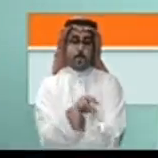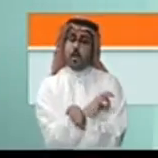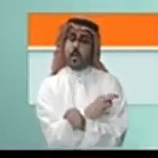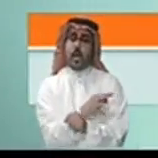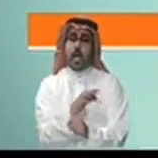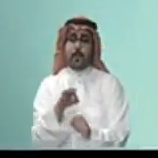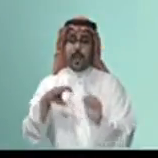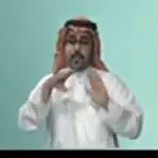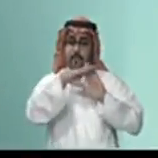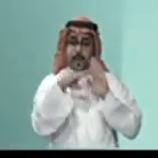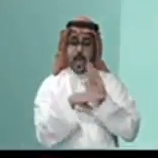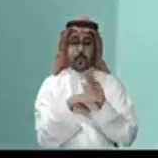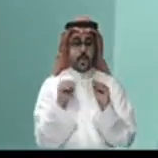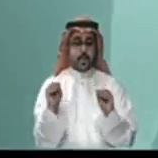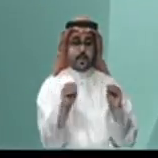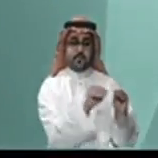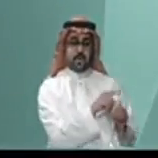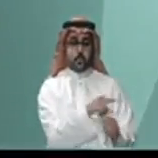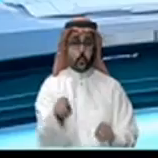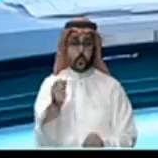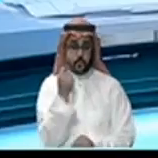بين الطائرات والمدفعية في مثل هذه الأعمال.